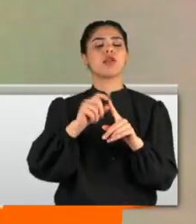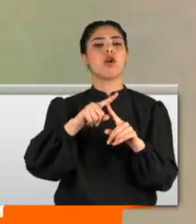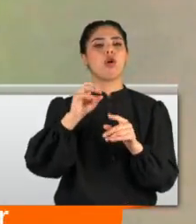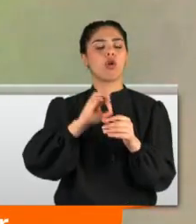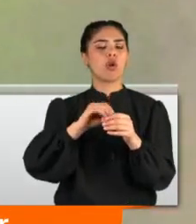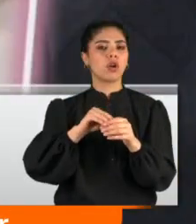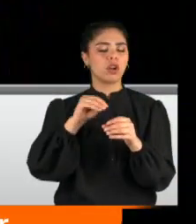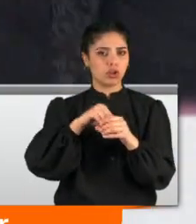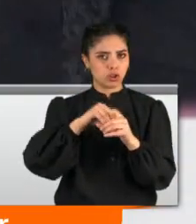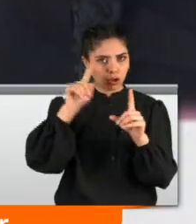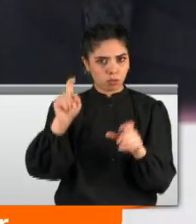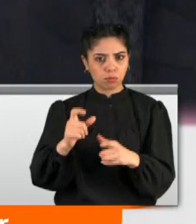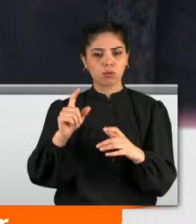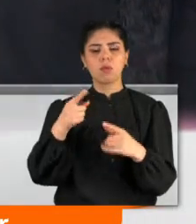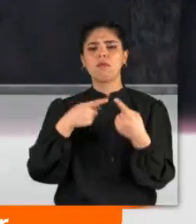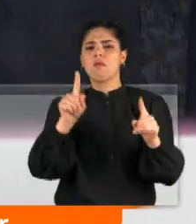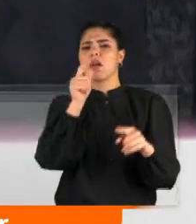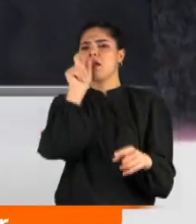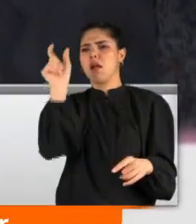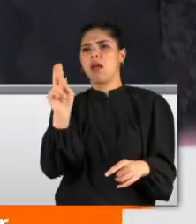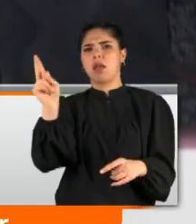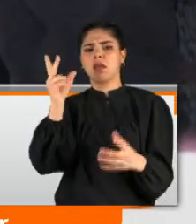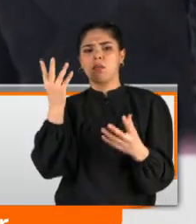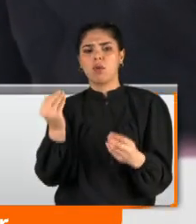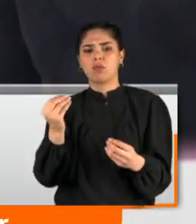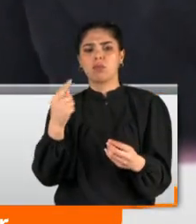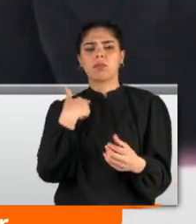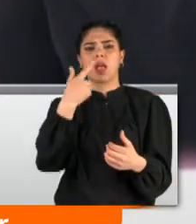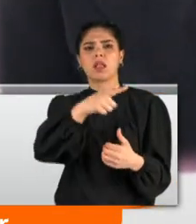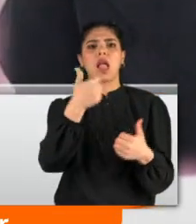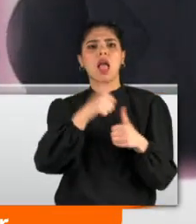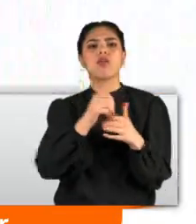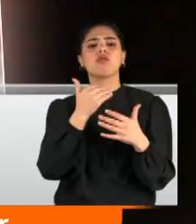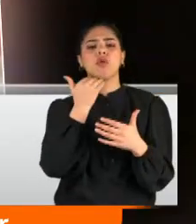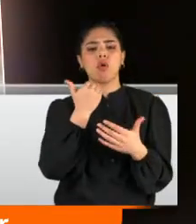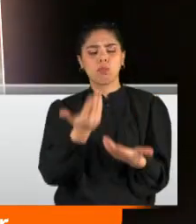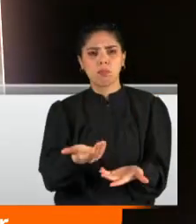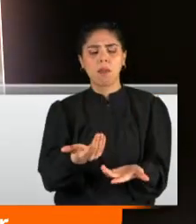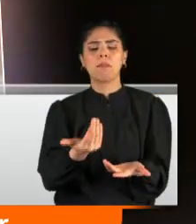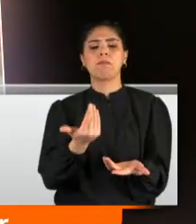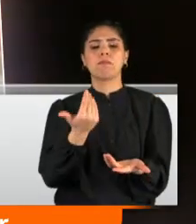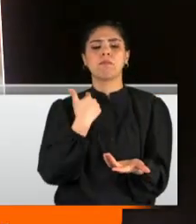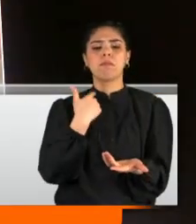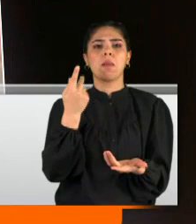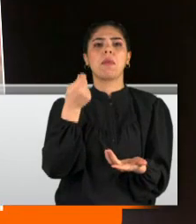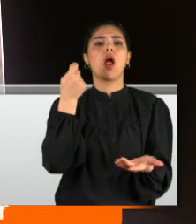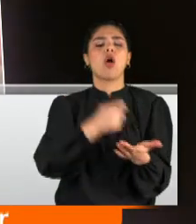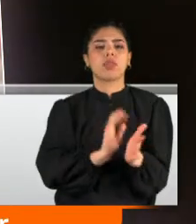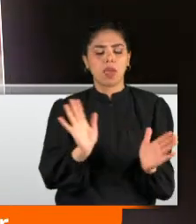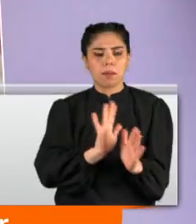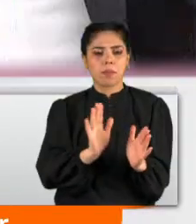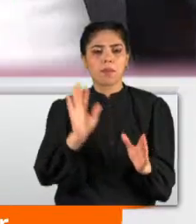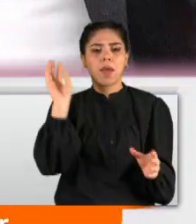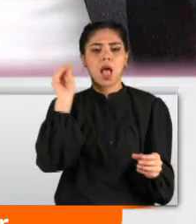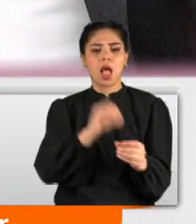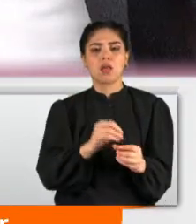Bambaşka bir adam olmuş. Sana asla hiçbir zaman dedi eş olmam. Çocuklarına babalık yapmam. 1 lira da para vermem. En son